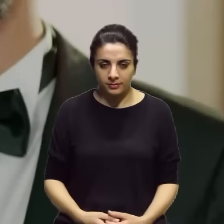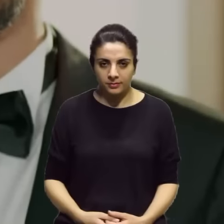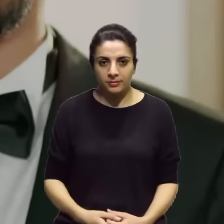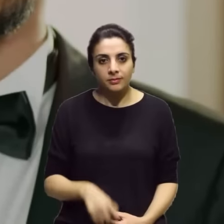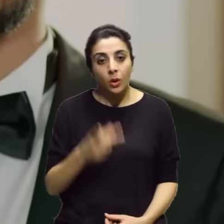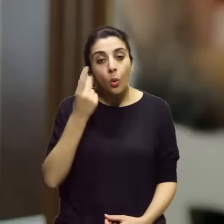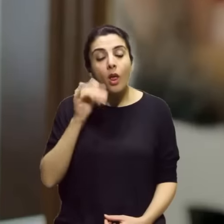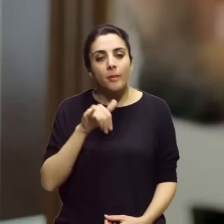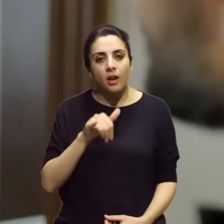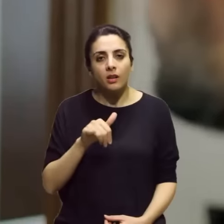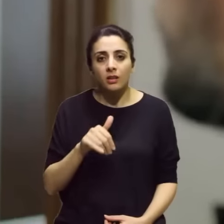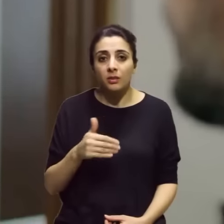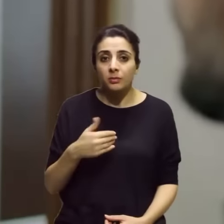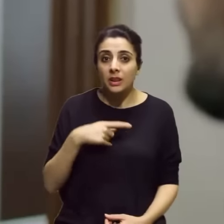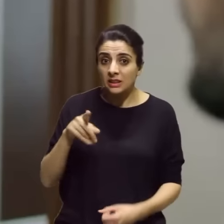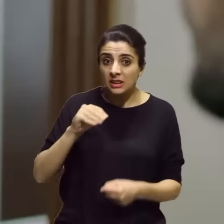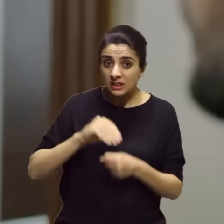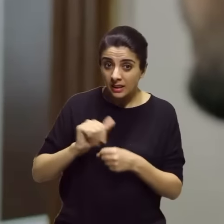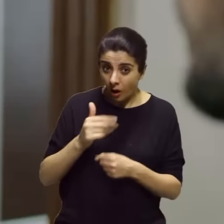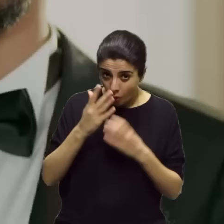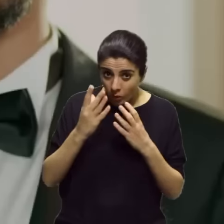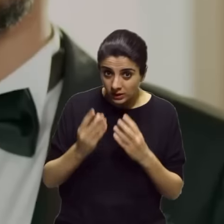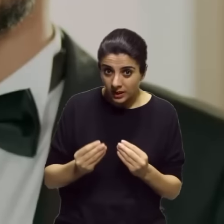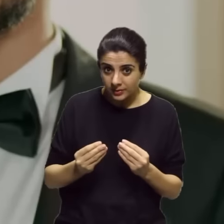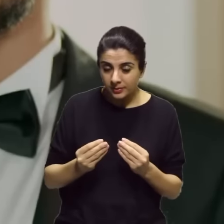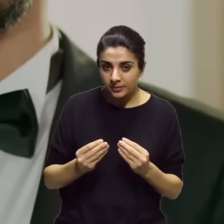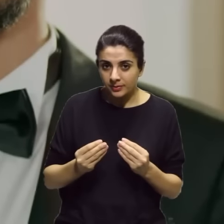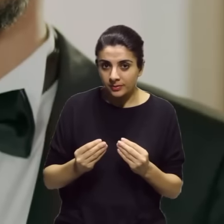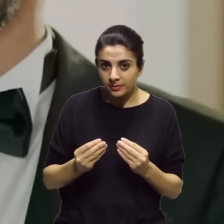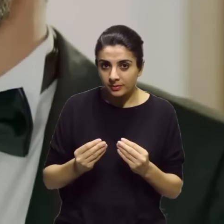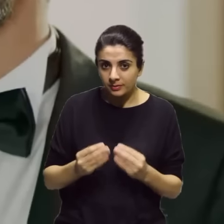değerlisin. Sen de unutma. Senin için değerli olsun.